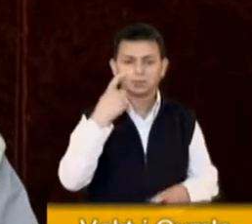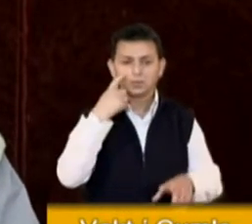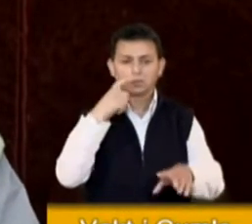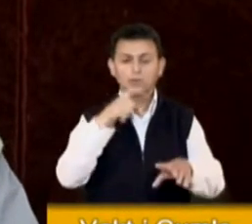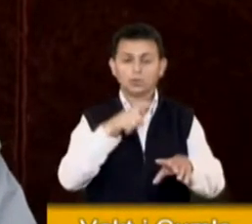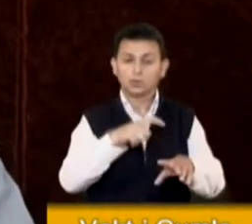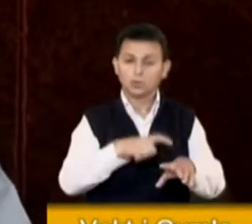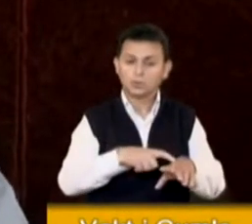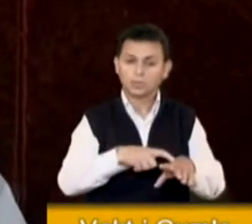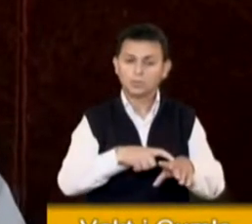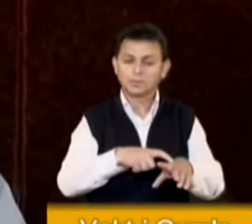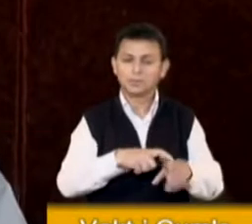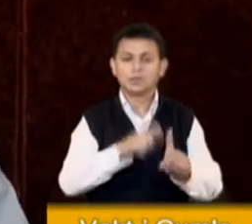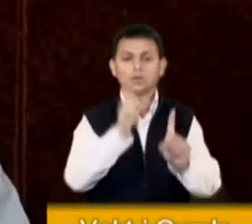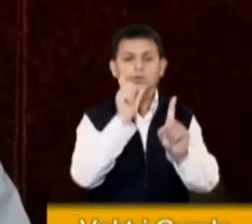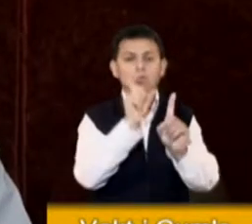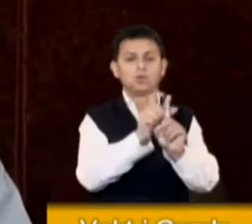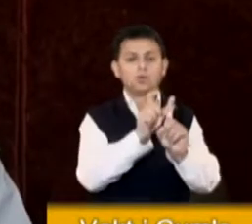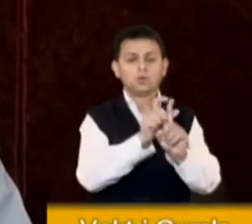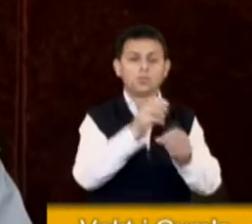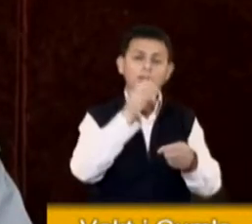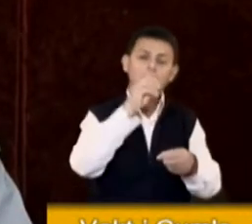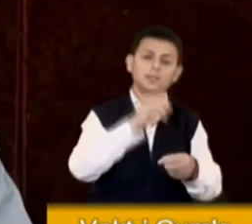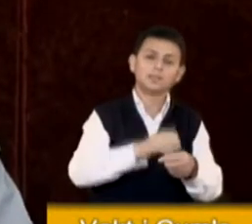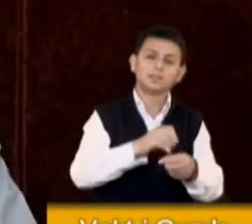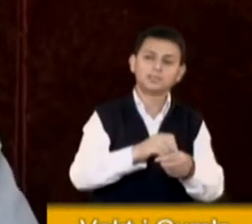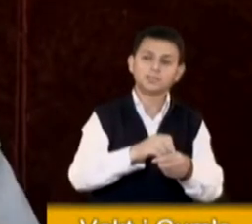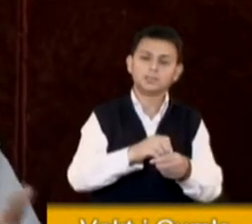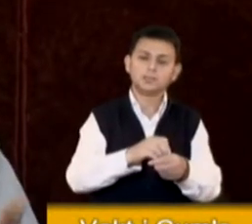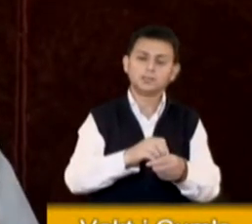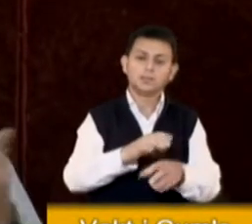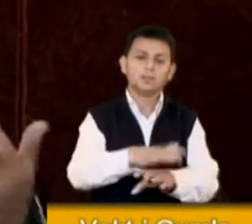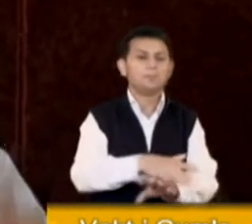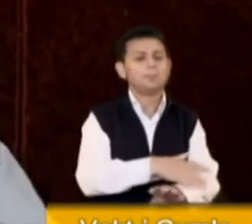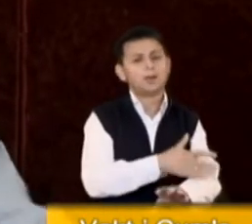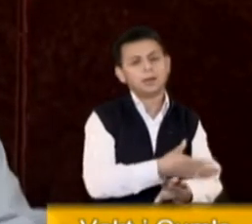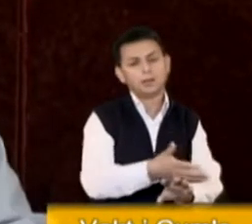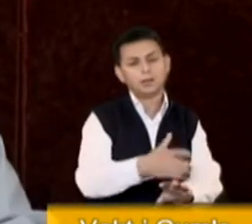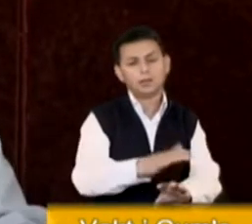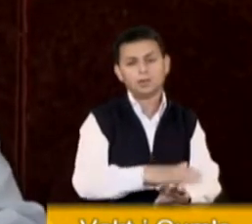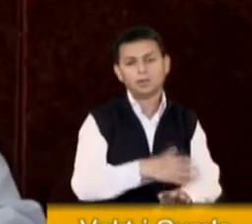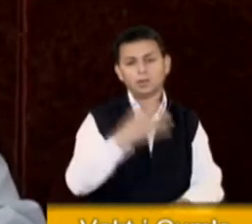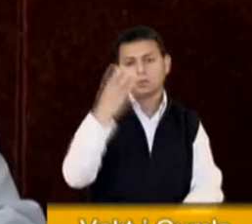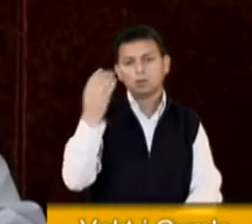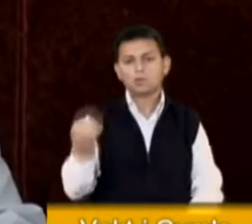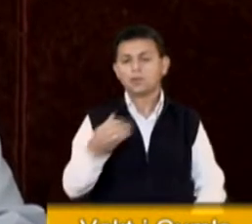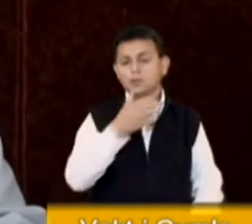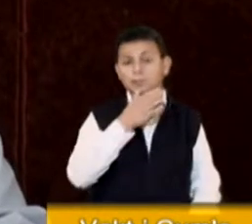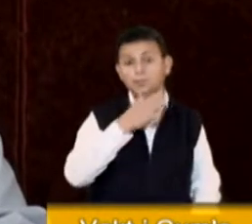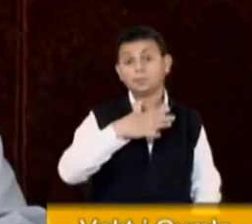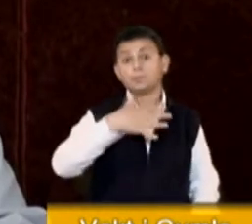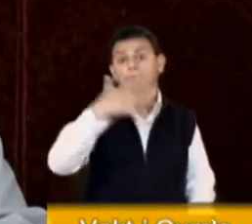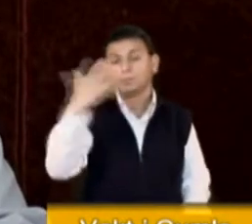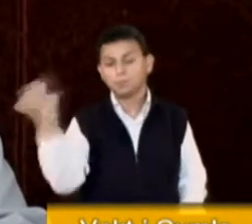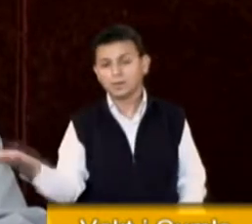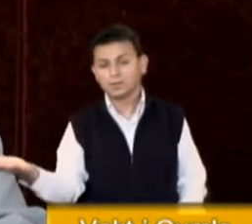ayından etkilenen yavrularımızı, çocuklarımızı, mal olabilir, başka bir şey olabilir,